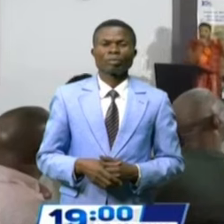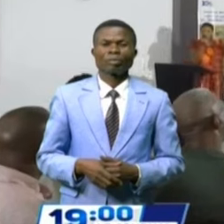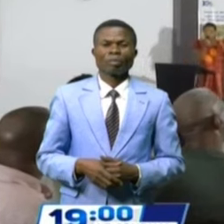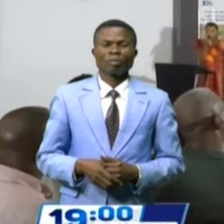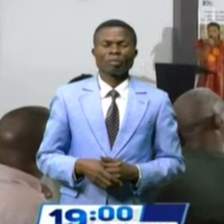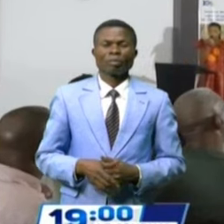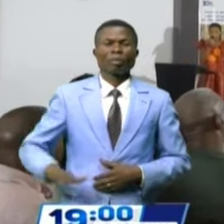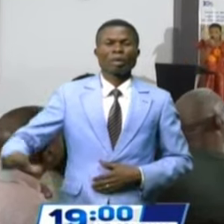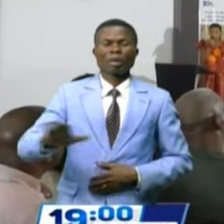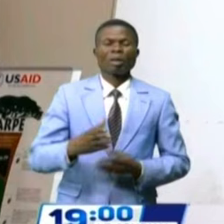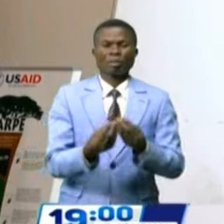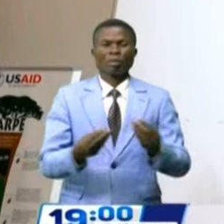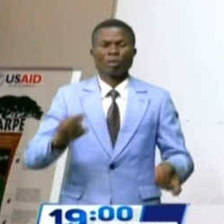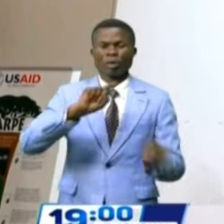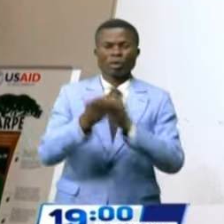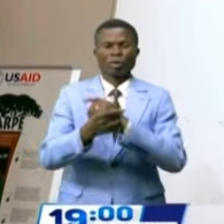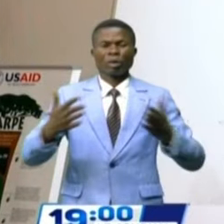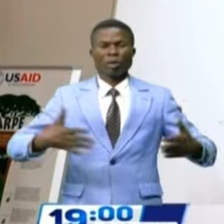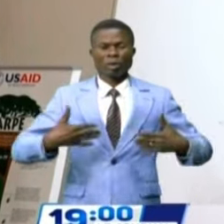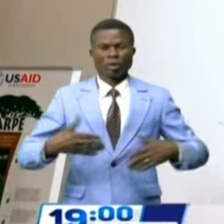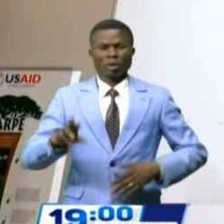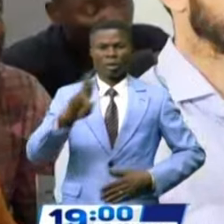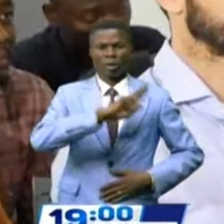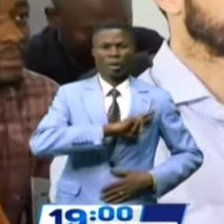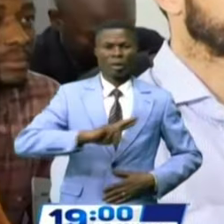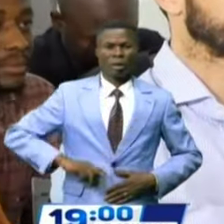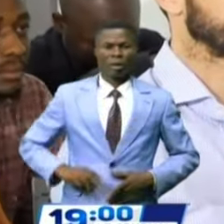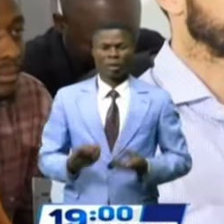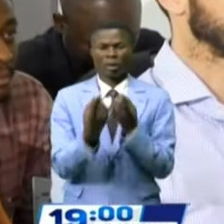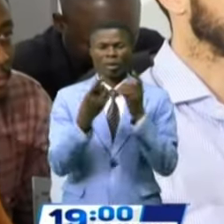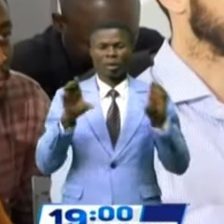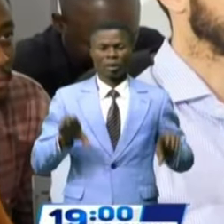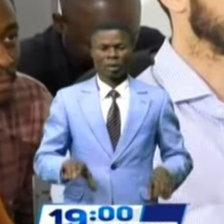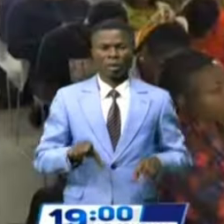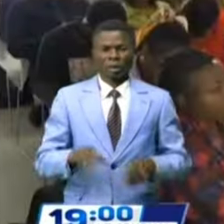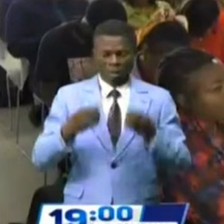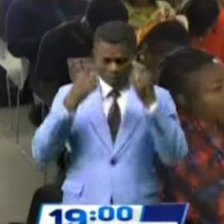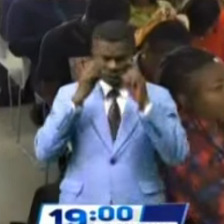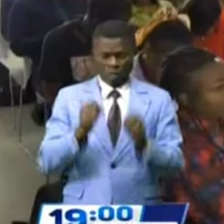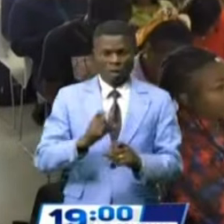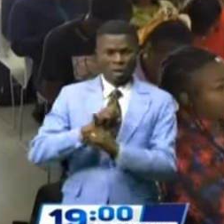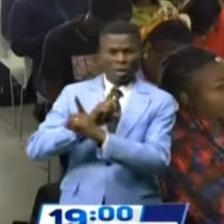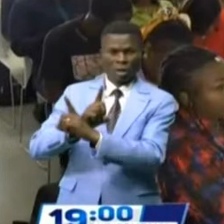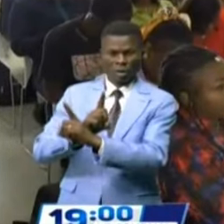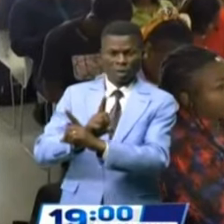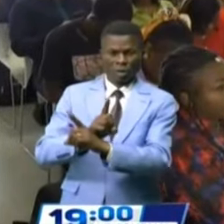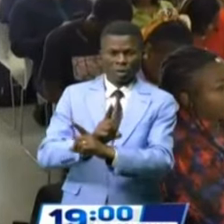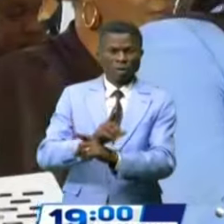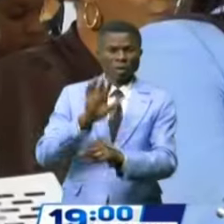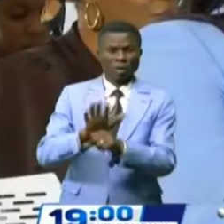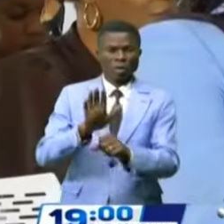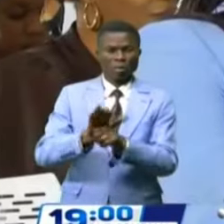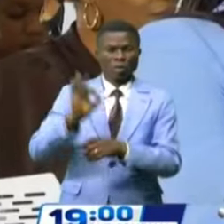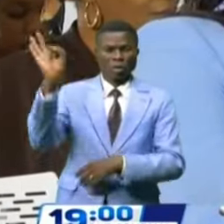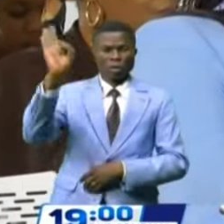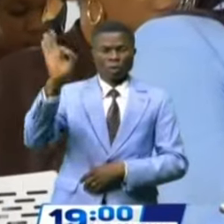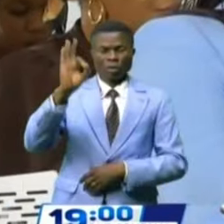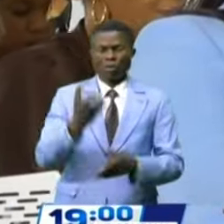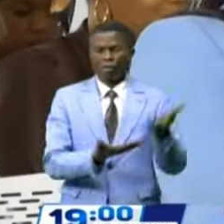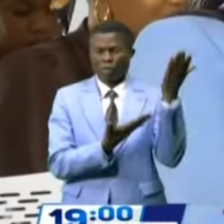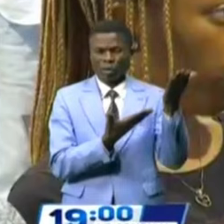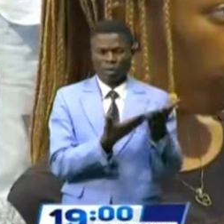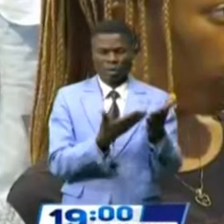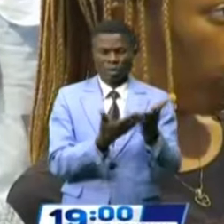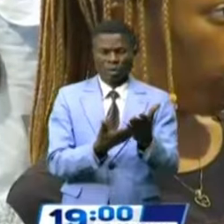Pays solution au changement climatique. La République démocratique du Congo tient fermement à protéger sa biodiversité comme bien riche.